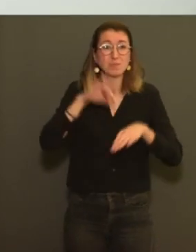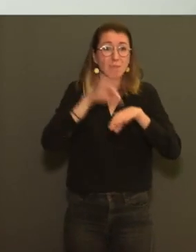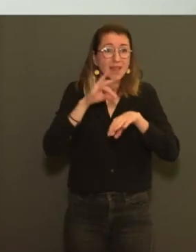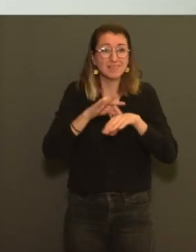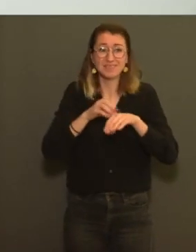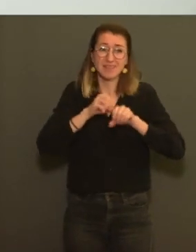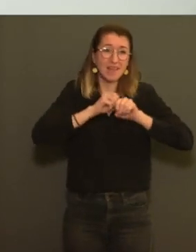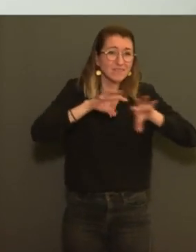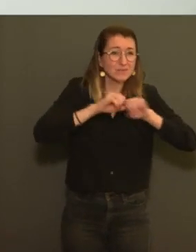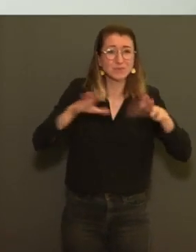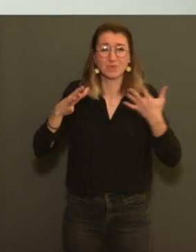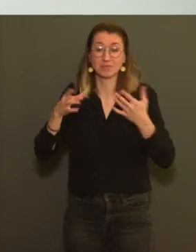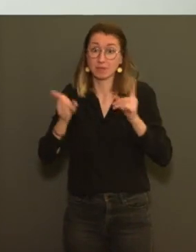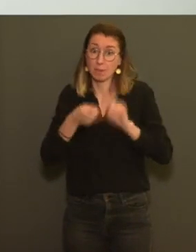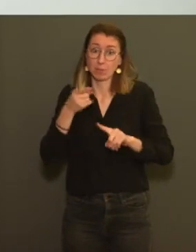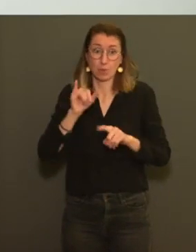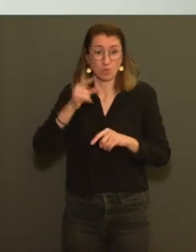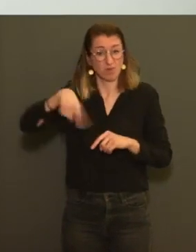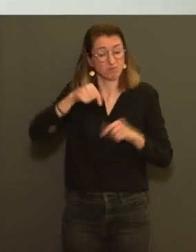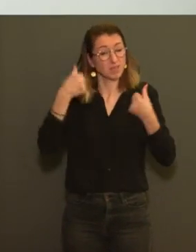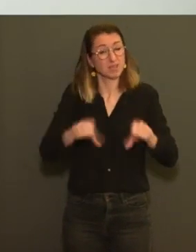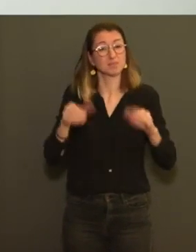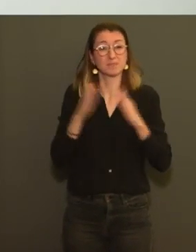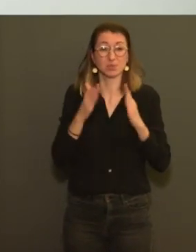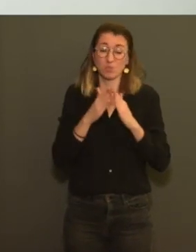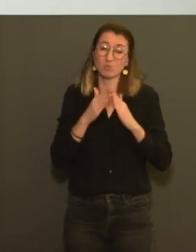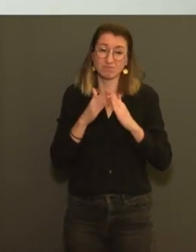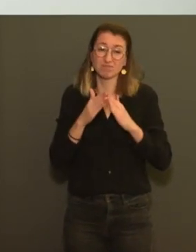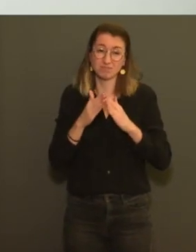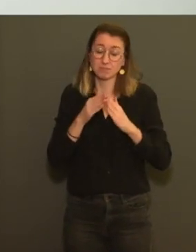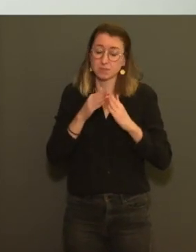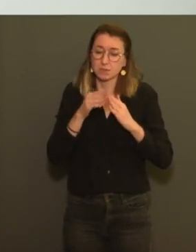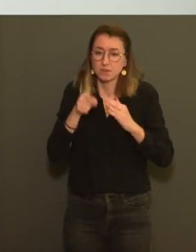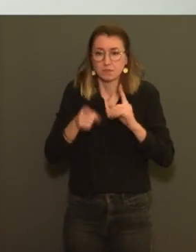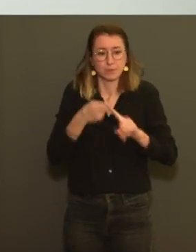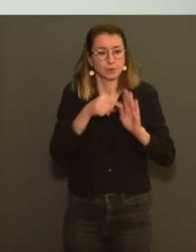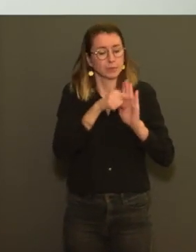l'épidémie. On l'a dit, on le redit et on le redira sans doute encore.